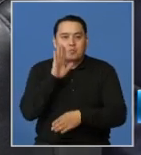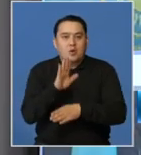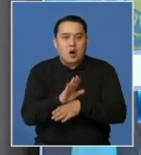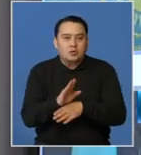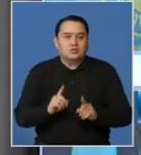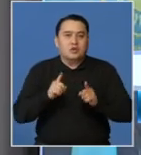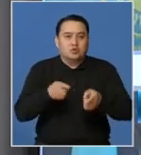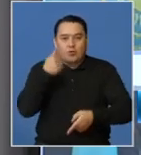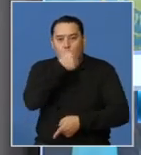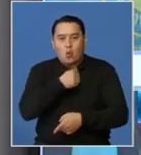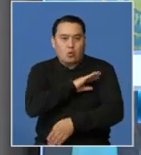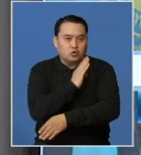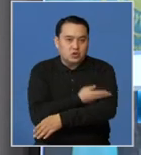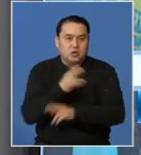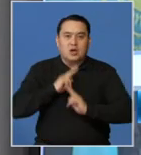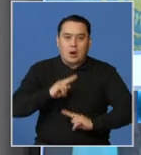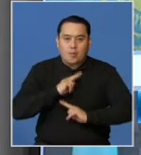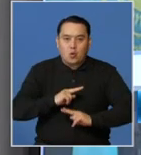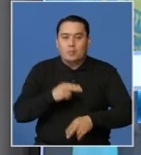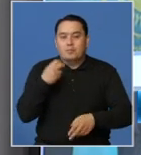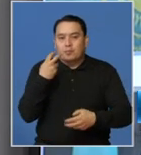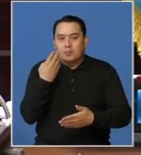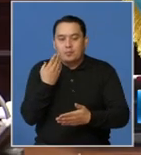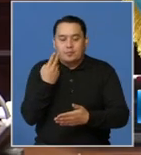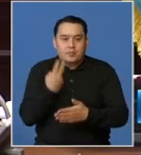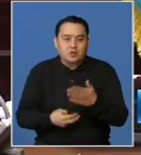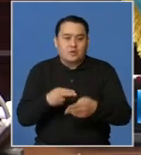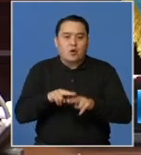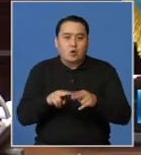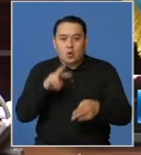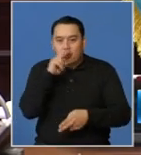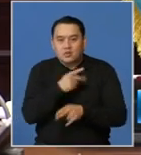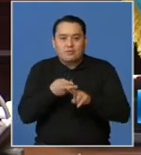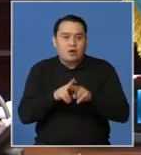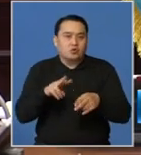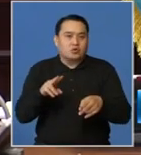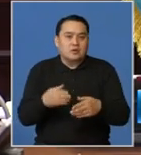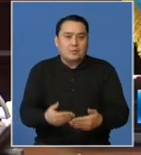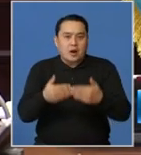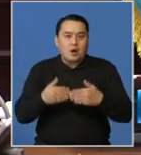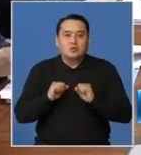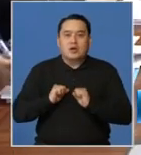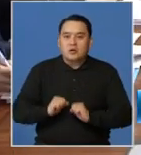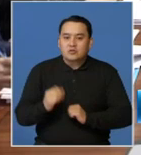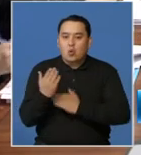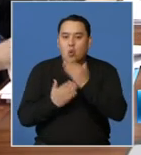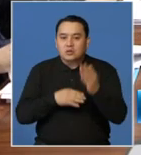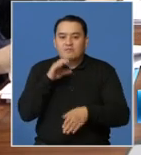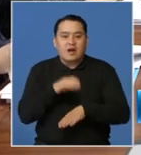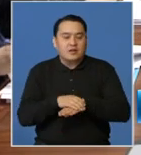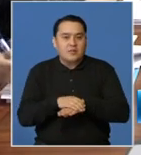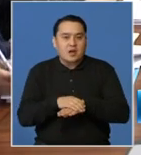поручил в наступившем году усилить работу по упущенным показателям и уже далее работать для предотвращения вышеуказанных